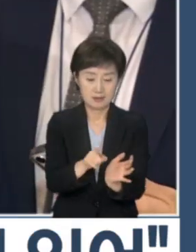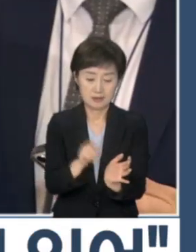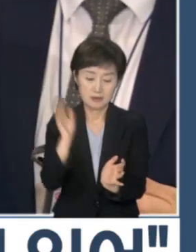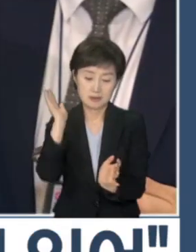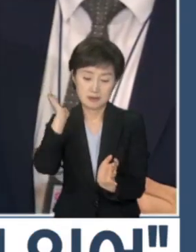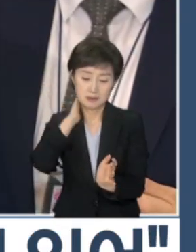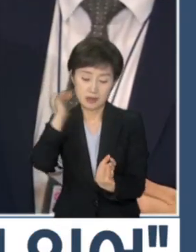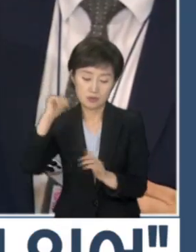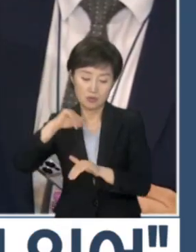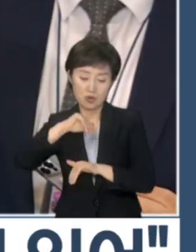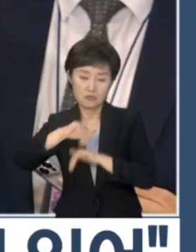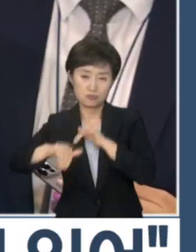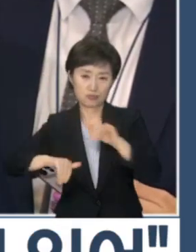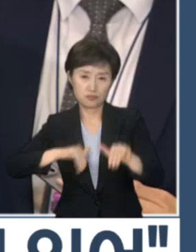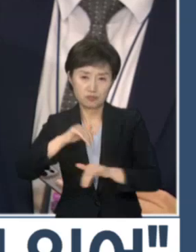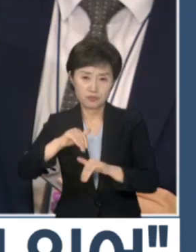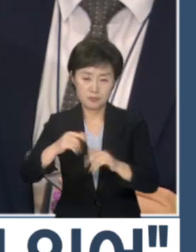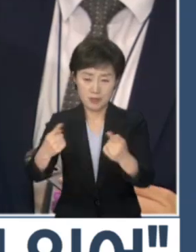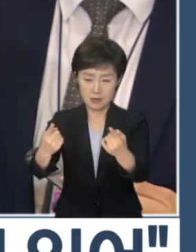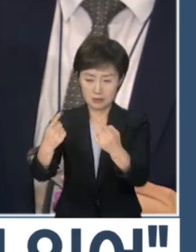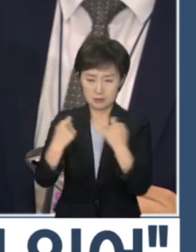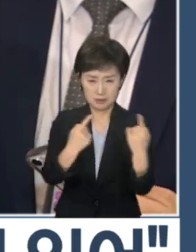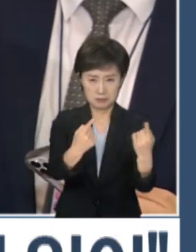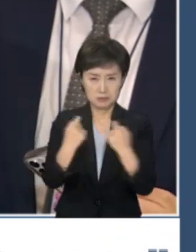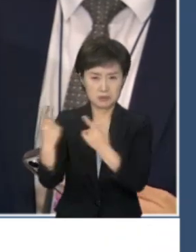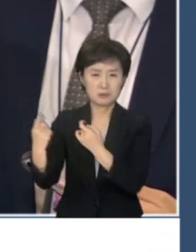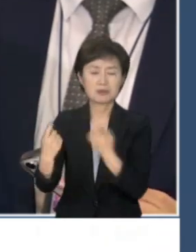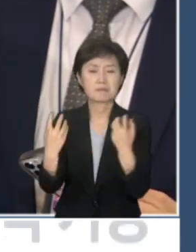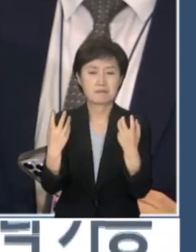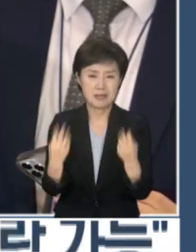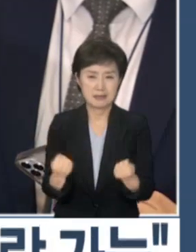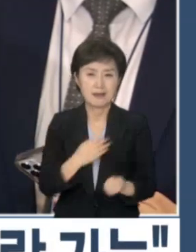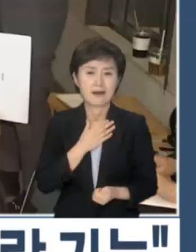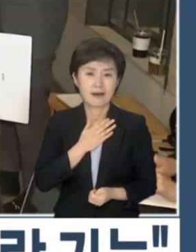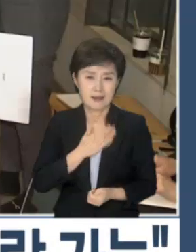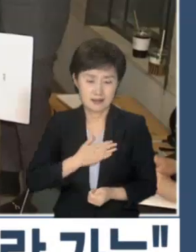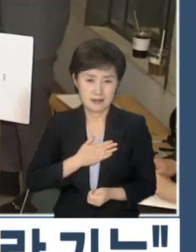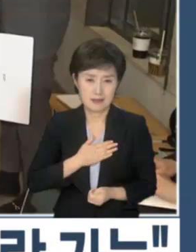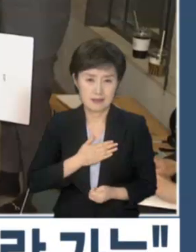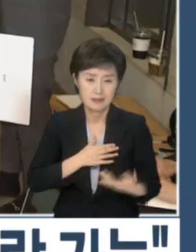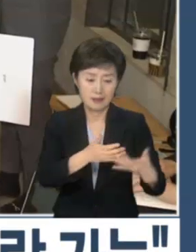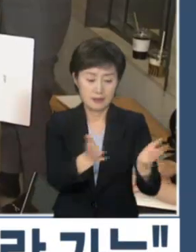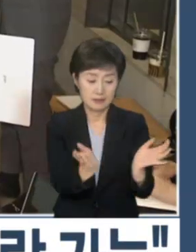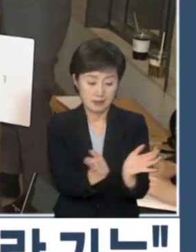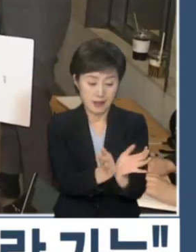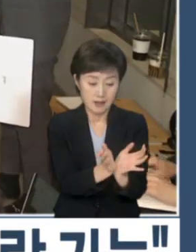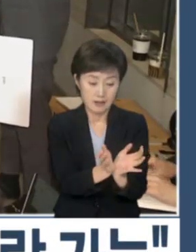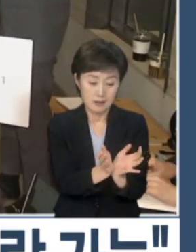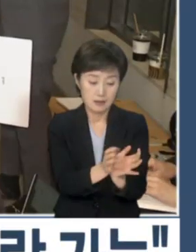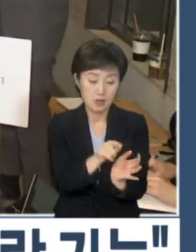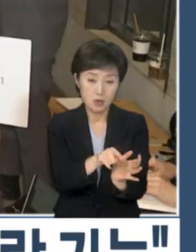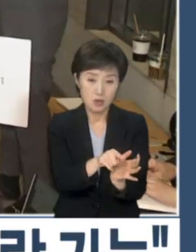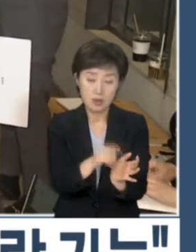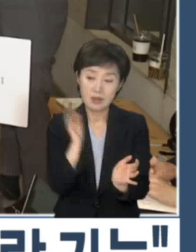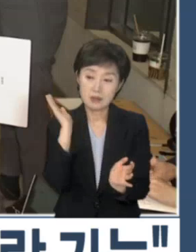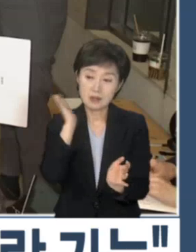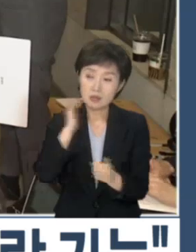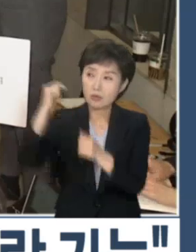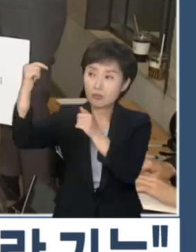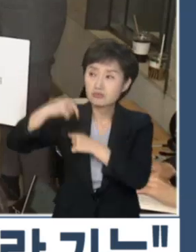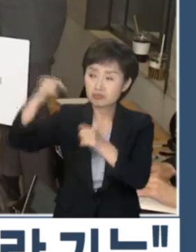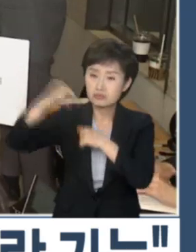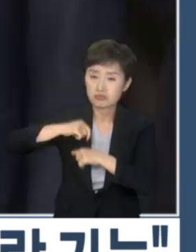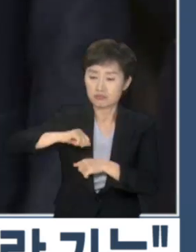거 아니냐 이런 의문을 갖고 있는 것 아니겠습니까? 그 당 정관의 관계가 너무 수직적이다, 너무 일방적이다 하는 부분에